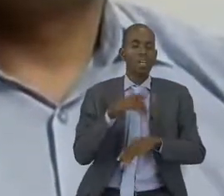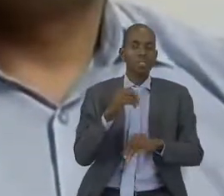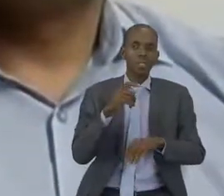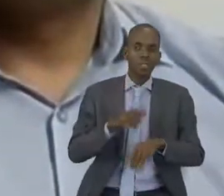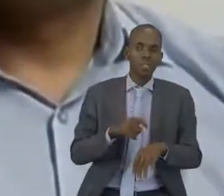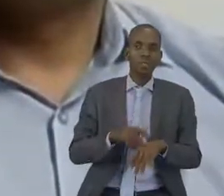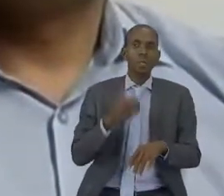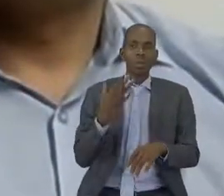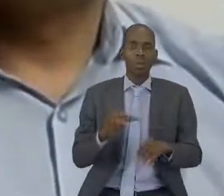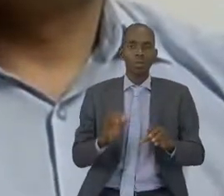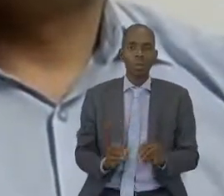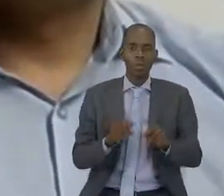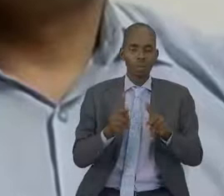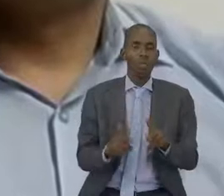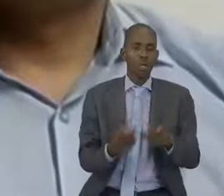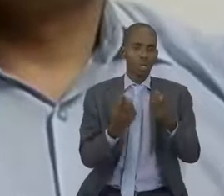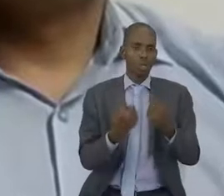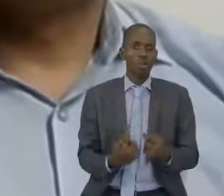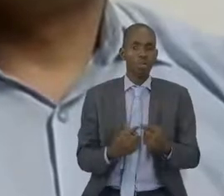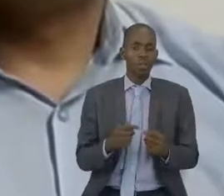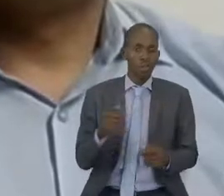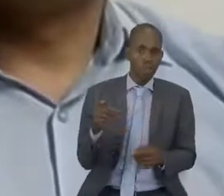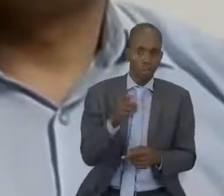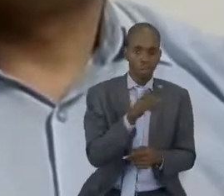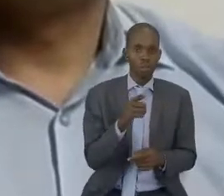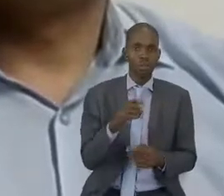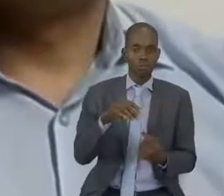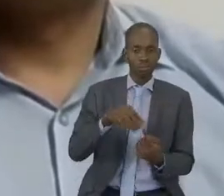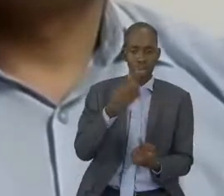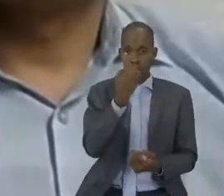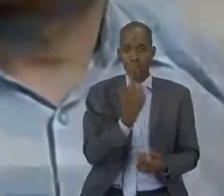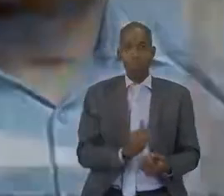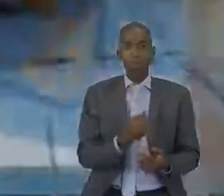au moment où l'opportunité vient, au singulier, qui